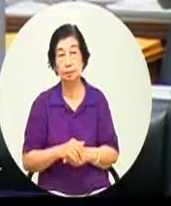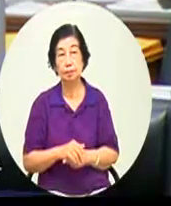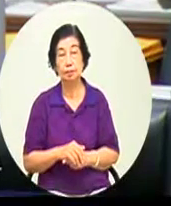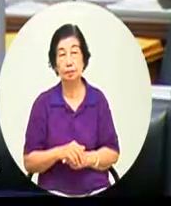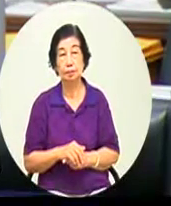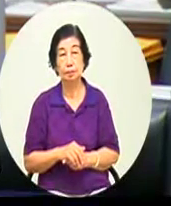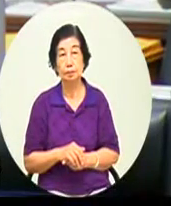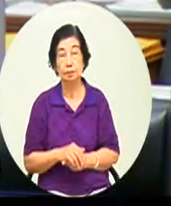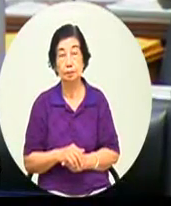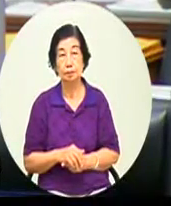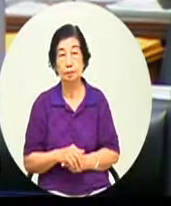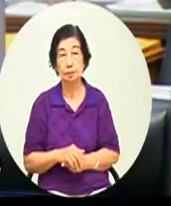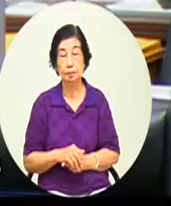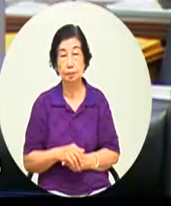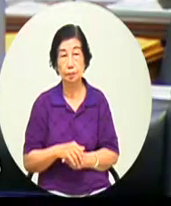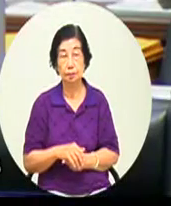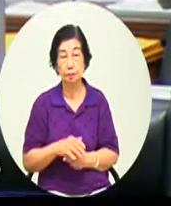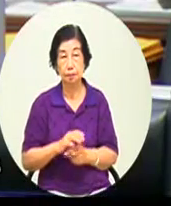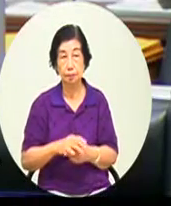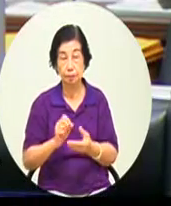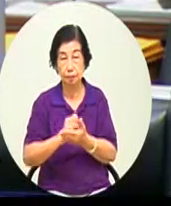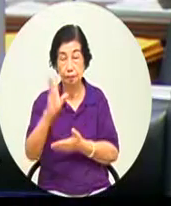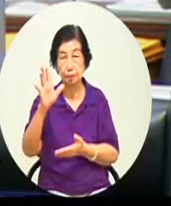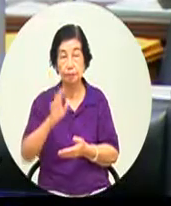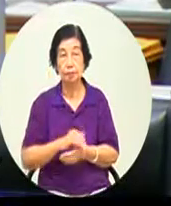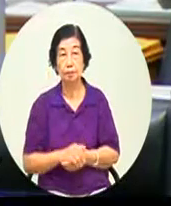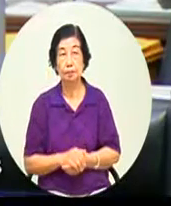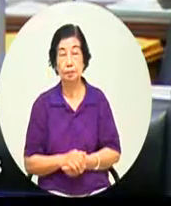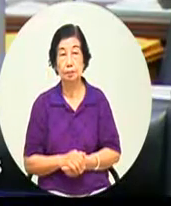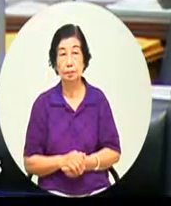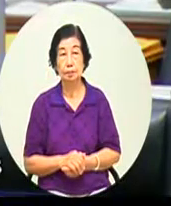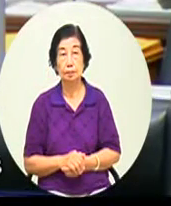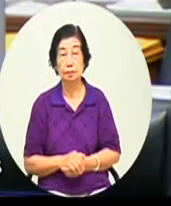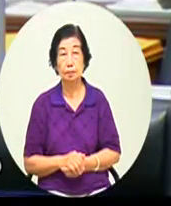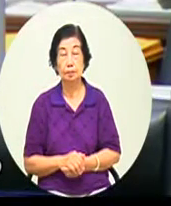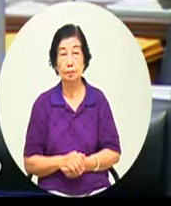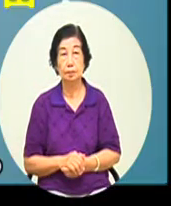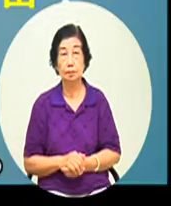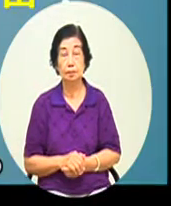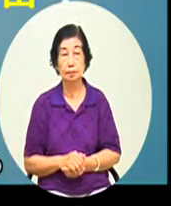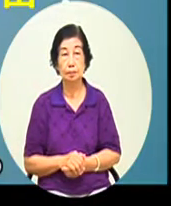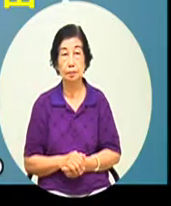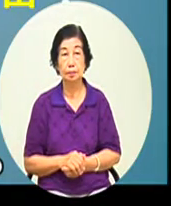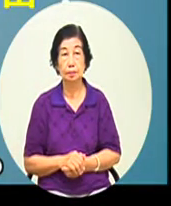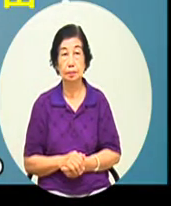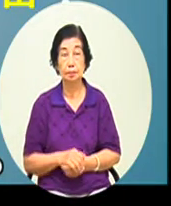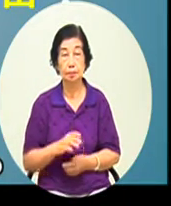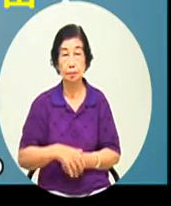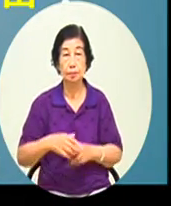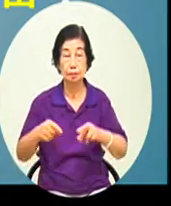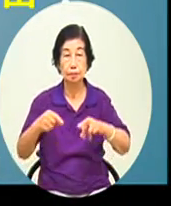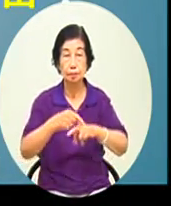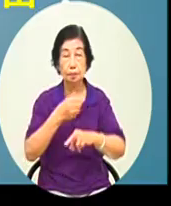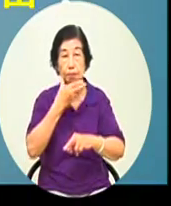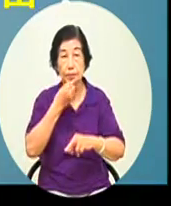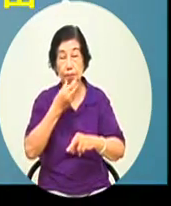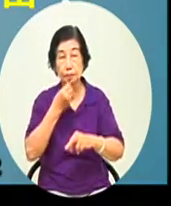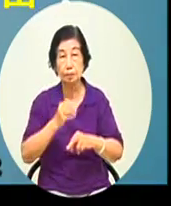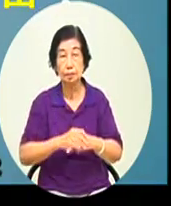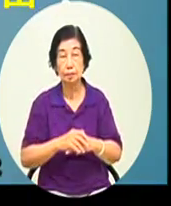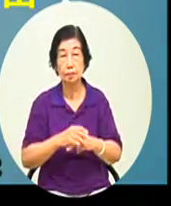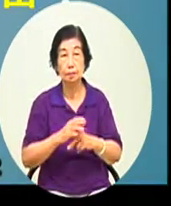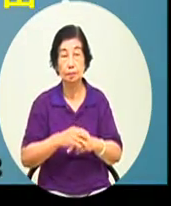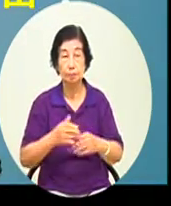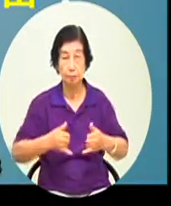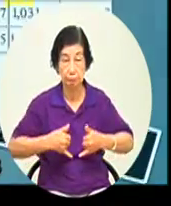我先看一下那个数据哈。那我想金福大家都知道哈，金福就是指金福路啊。但是机车族如果经过这个地